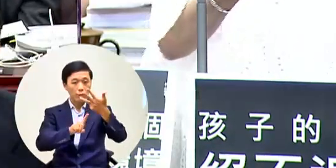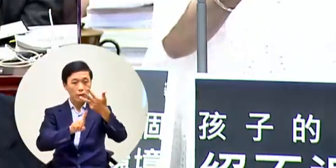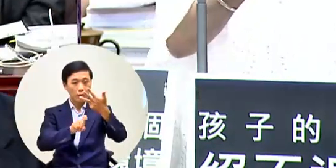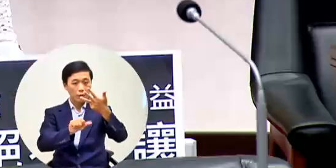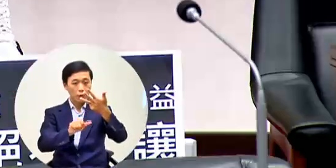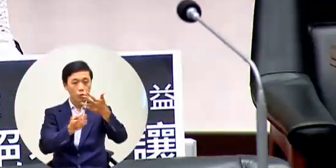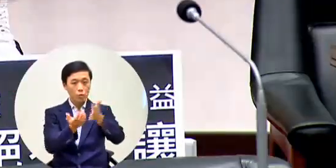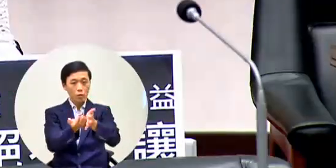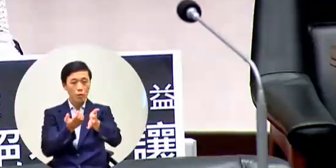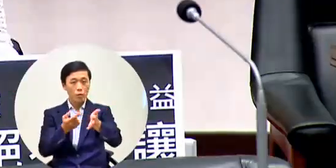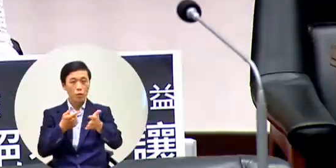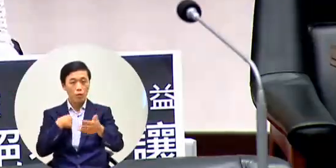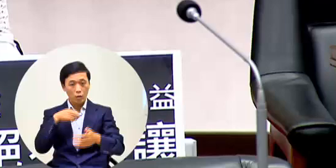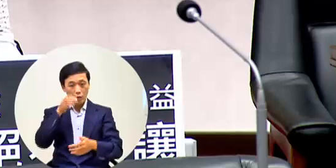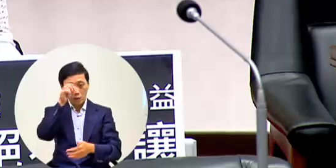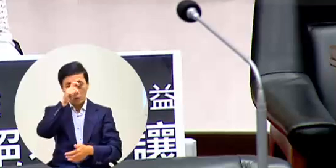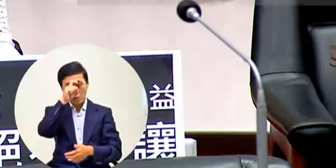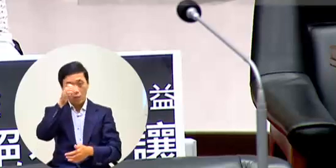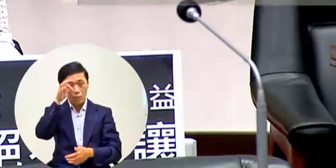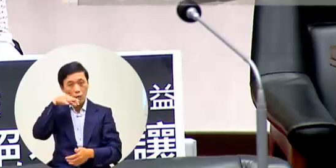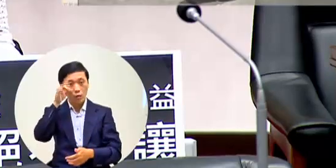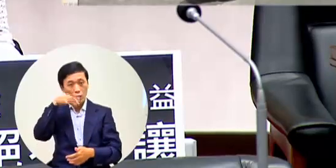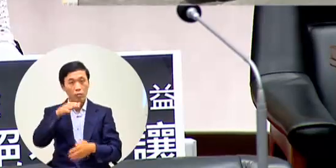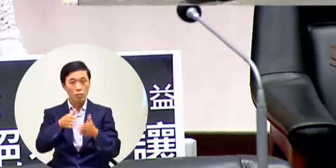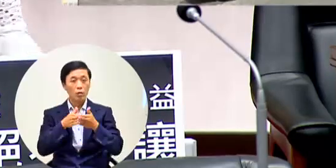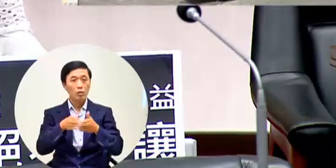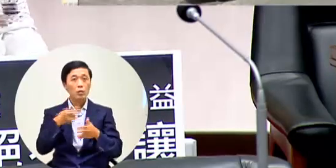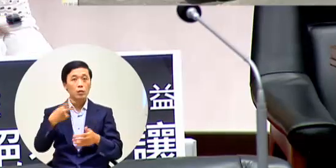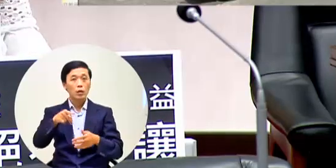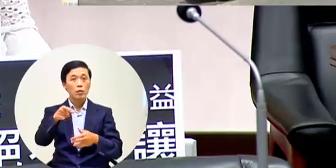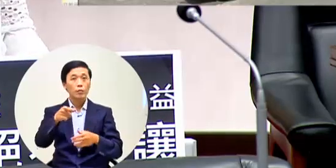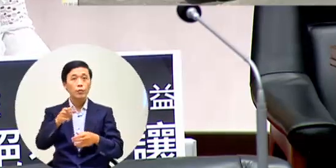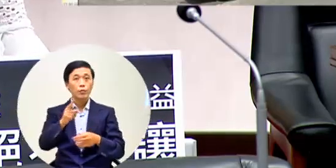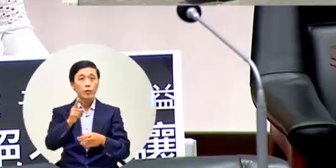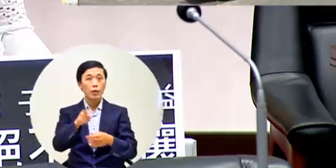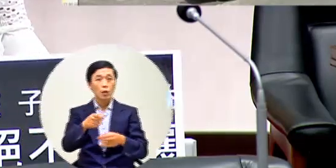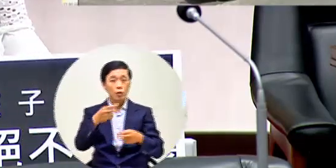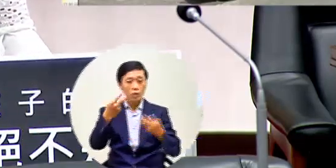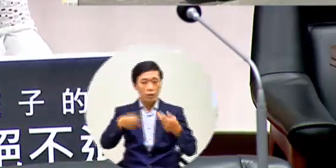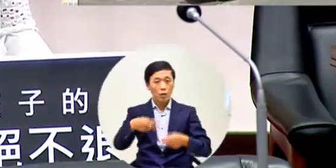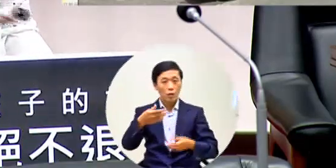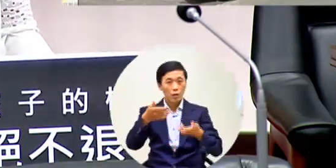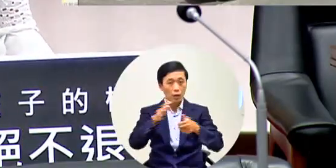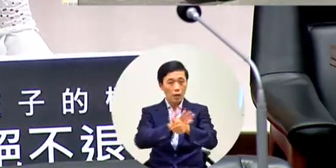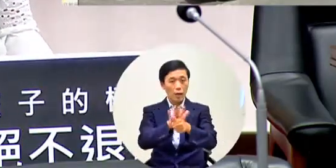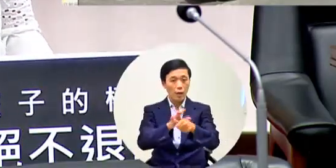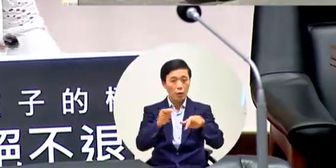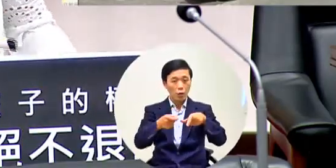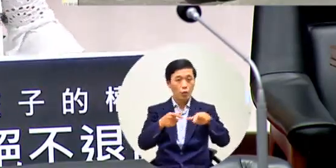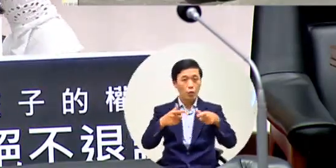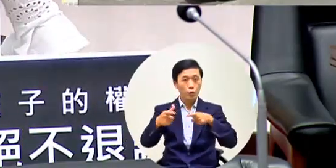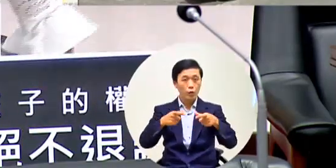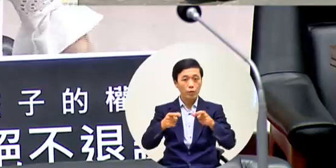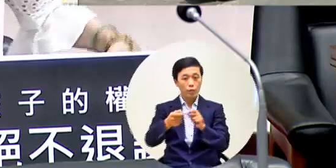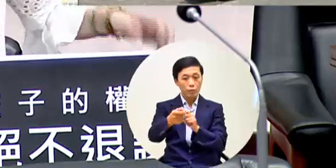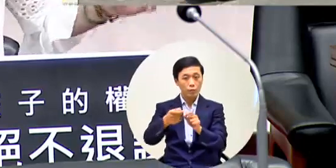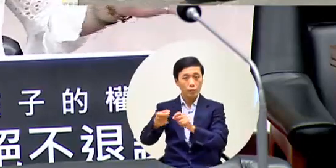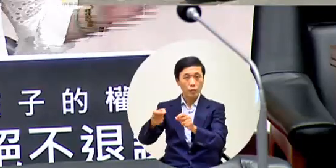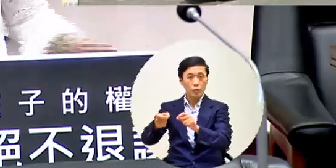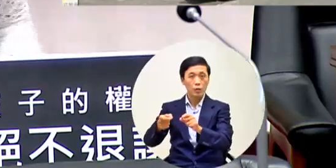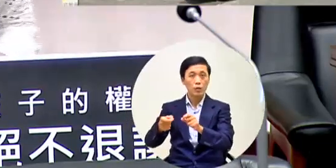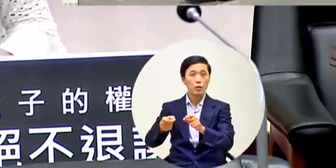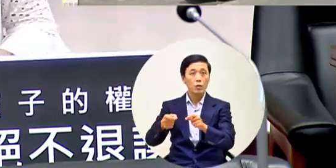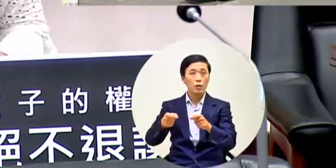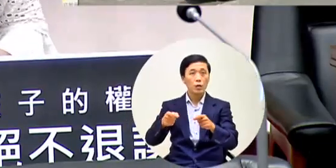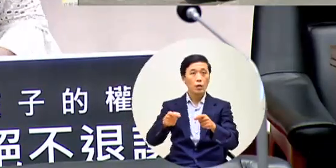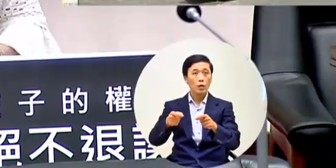效哈。那再过来就是崇爱公园哈，崇爱公园它的周边环绕的各好